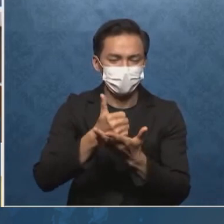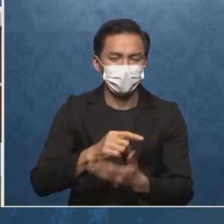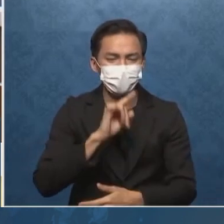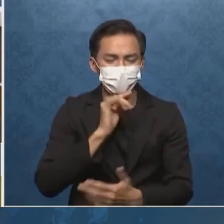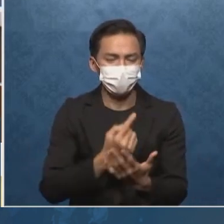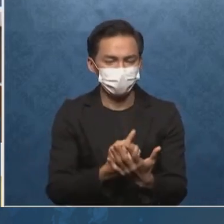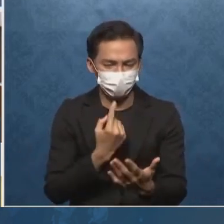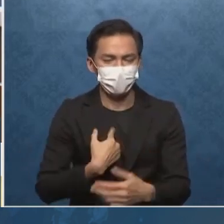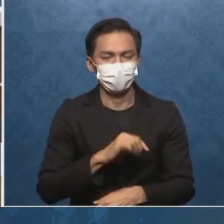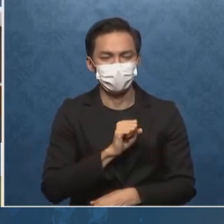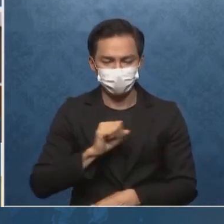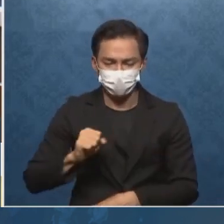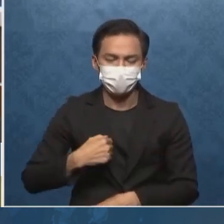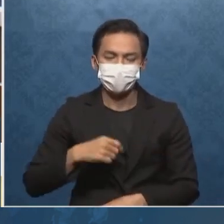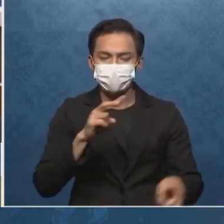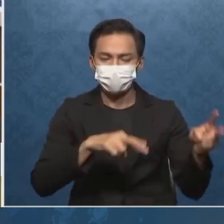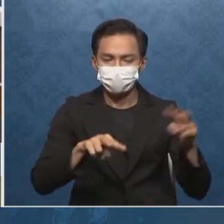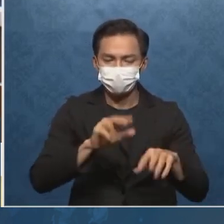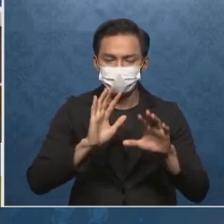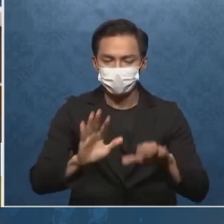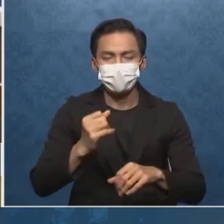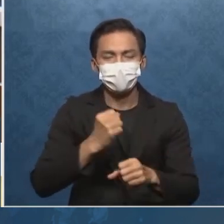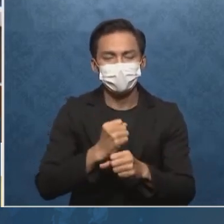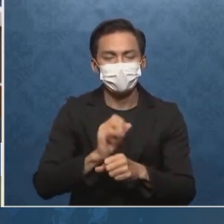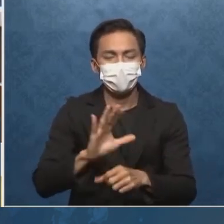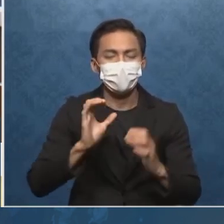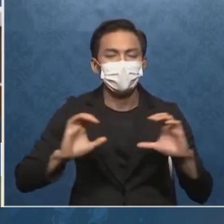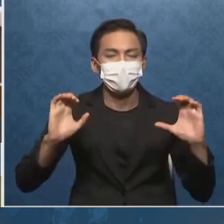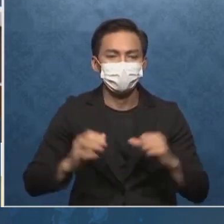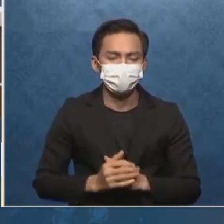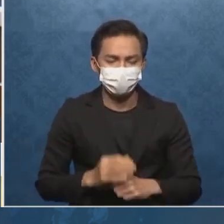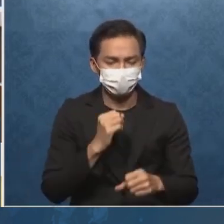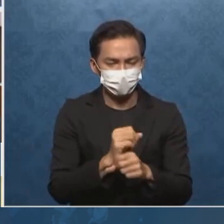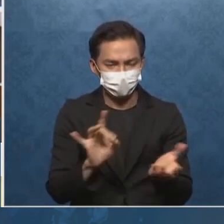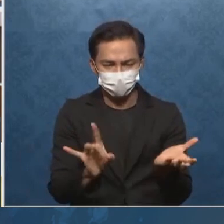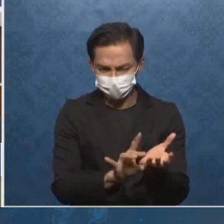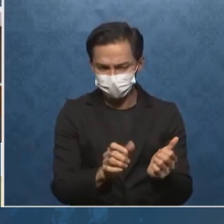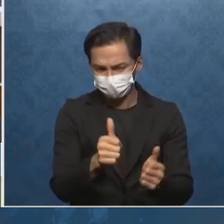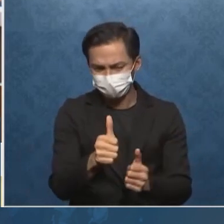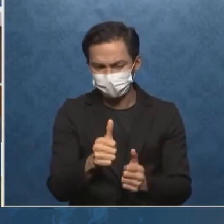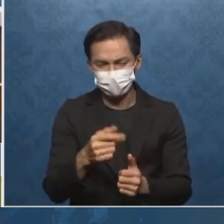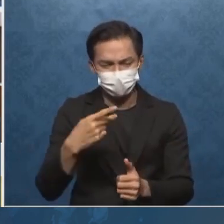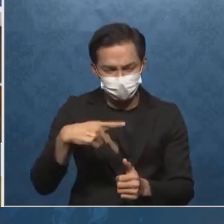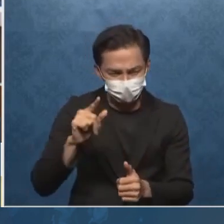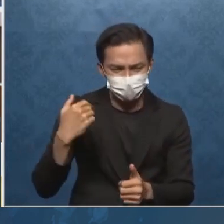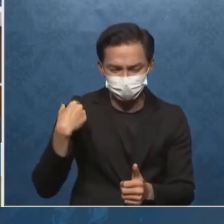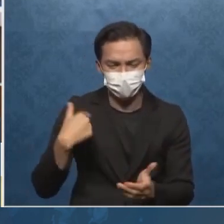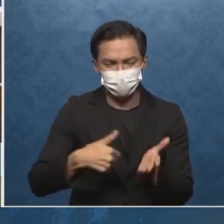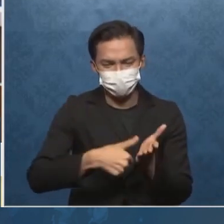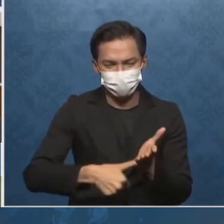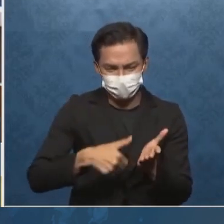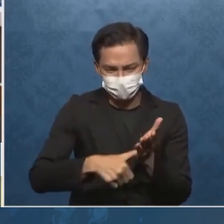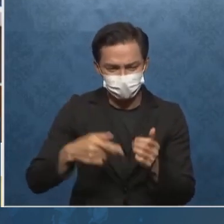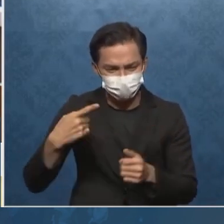แทนราษฎรนะครับก็จะตรวจสอบการทำงานของรัฐบาลเพื่อให้มีประสิทธิภาพทุ่งเงินภาษีของราษฎรนะครับให้ประชาชน